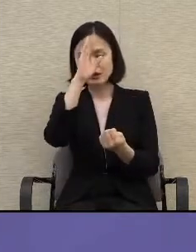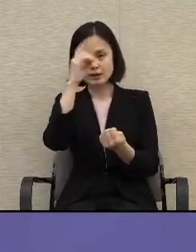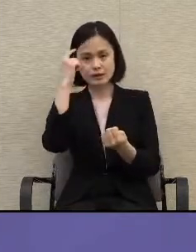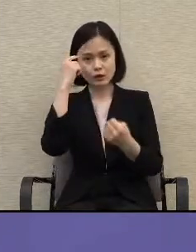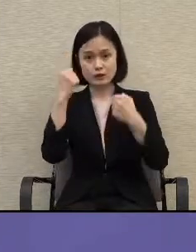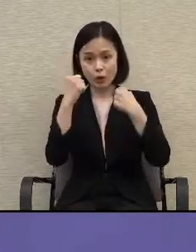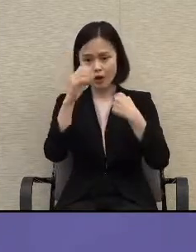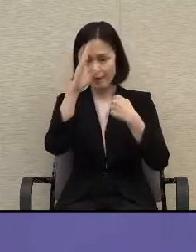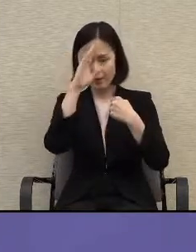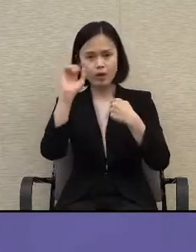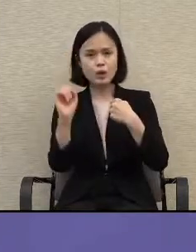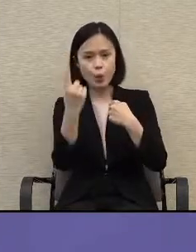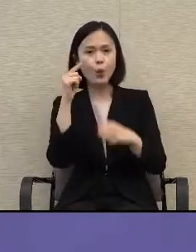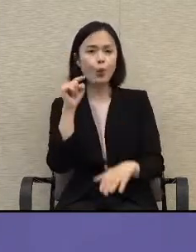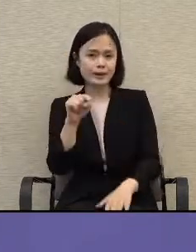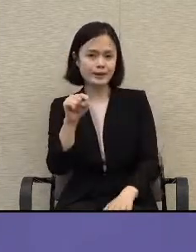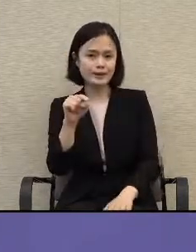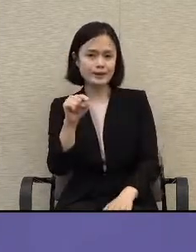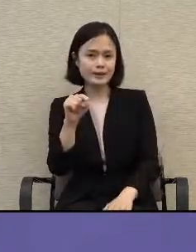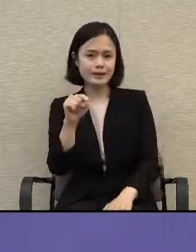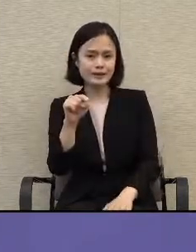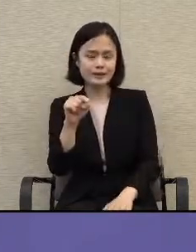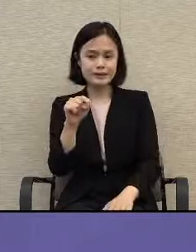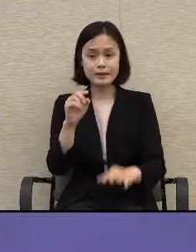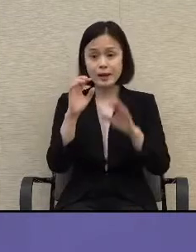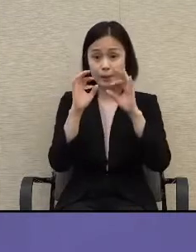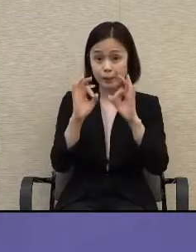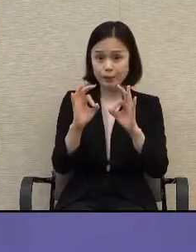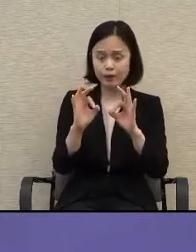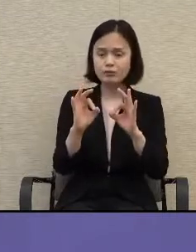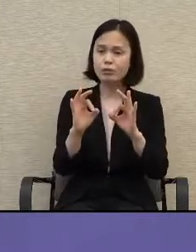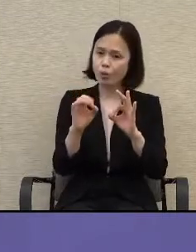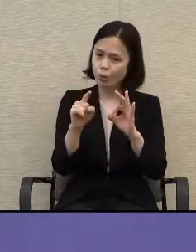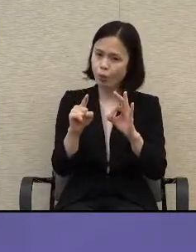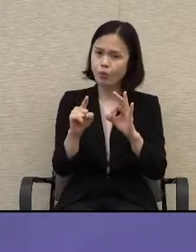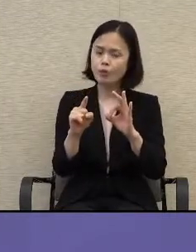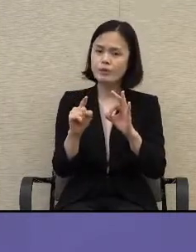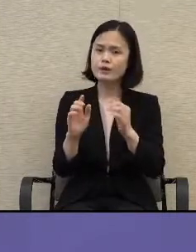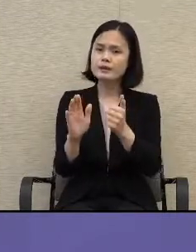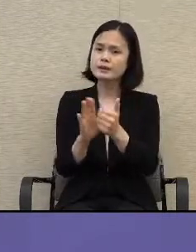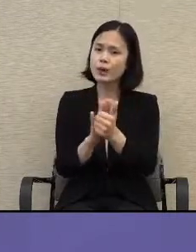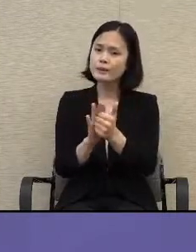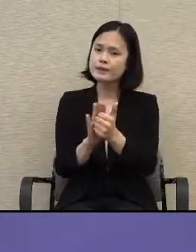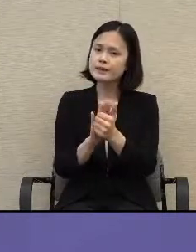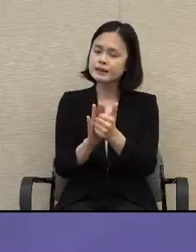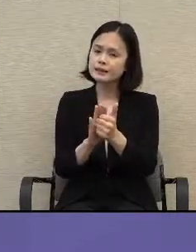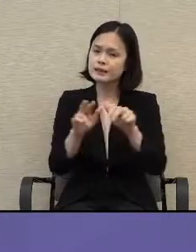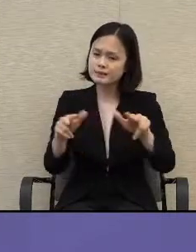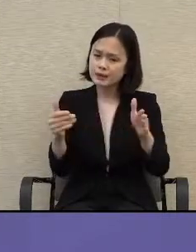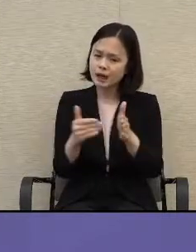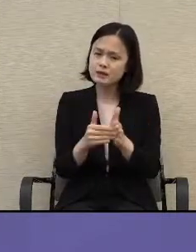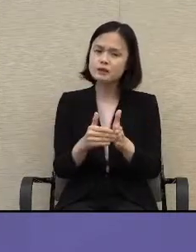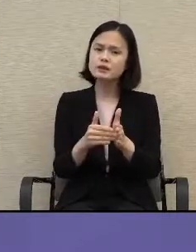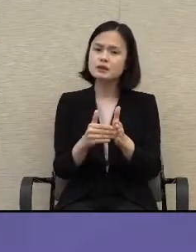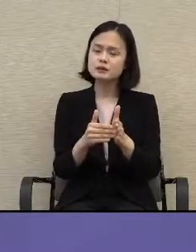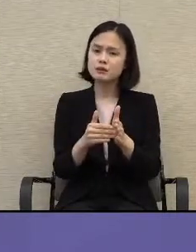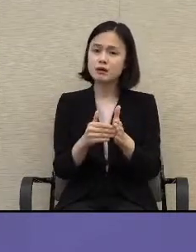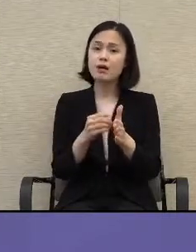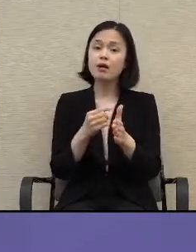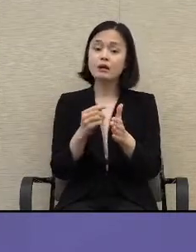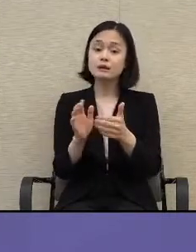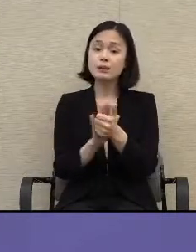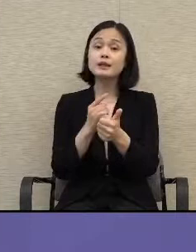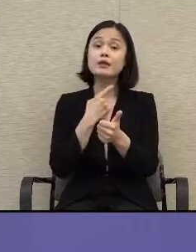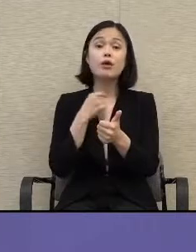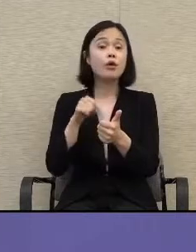결과들에 대해서 어떠한 정책들, 어떠한 서비스들이 제공되어 왔는가, 그 전달 체계에 대해서 좀 초점을